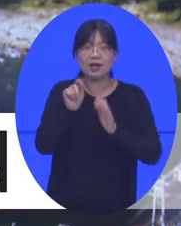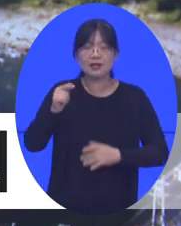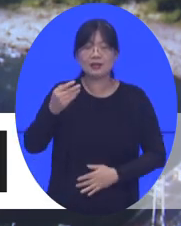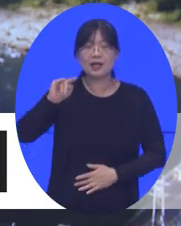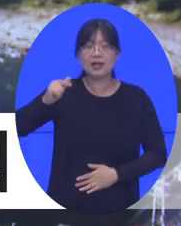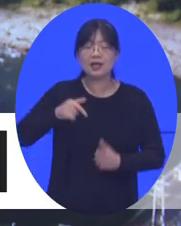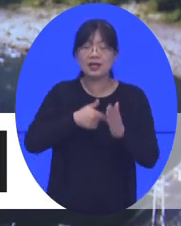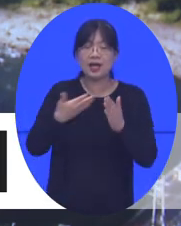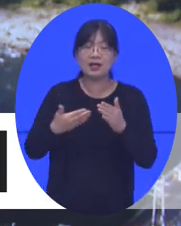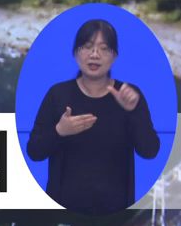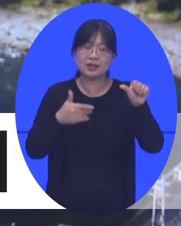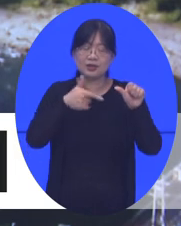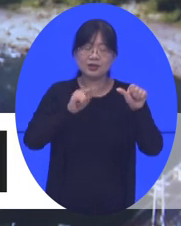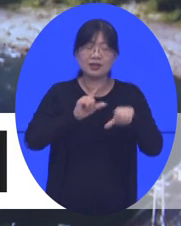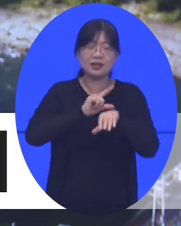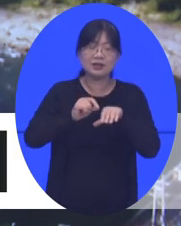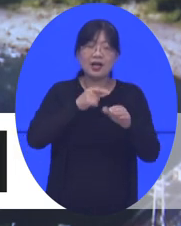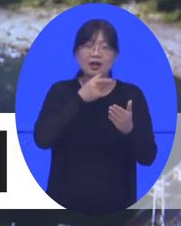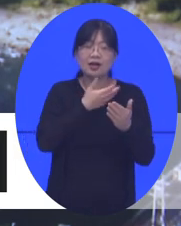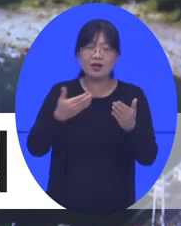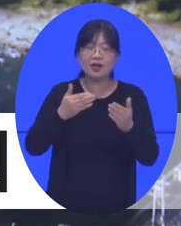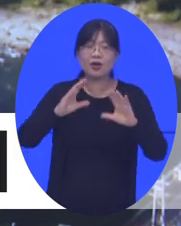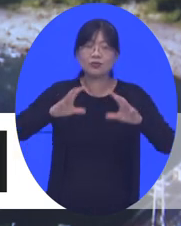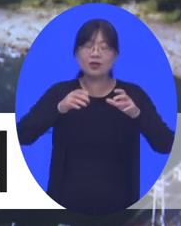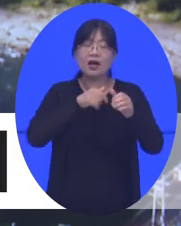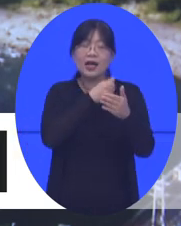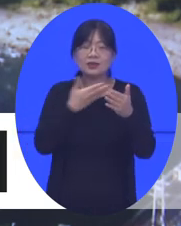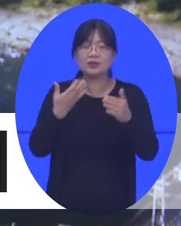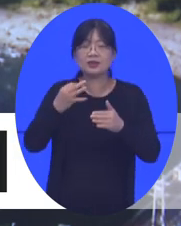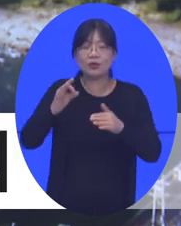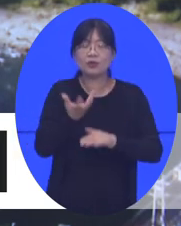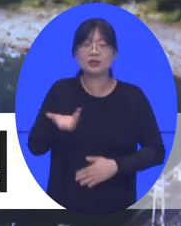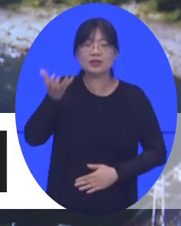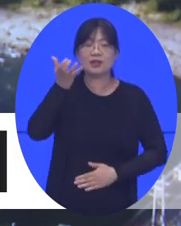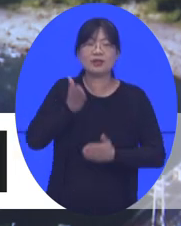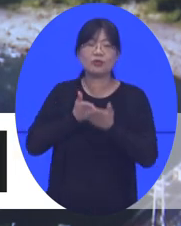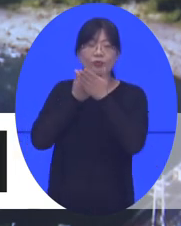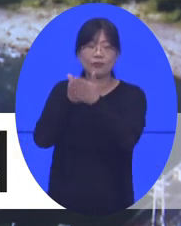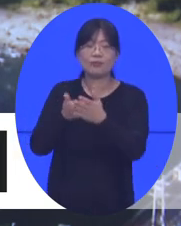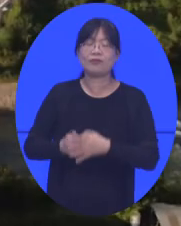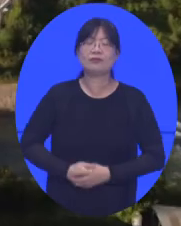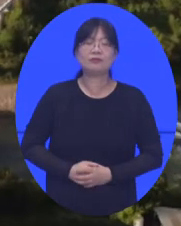등 5개 지방하천에 국가하천 승격을 건의했습니다. 서문영 기자입니다.